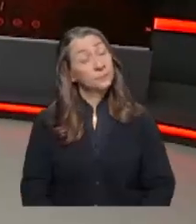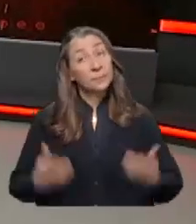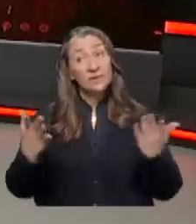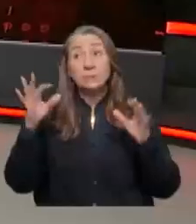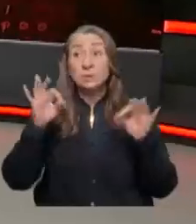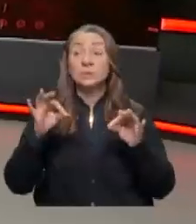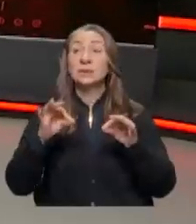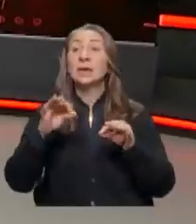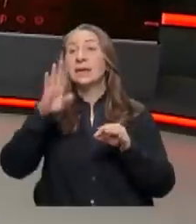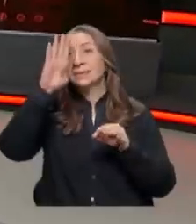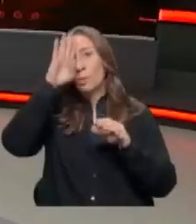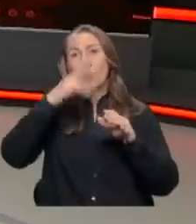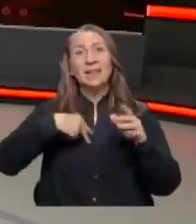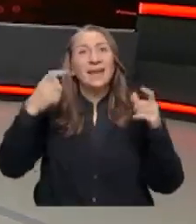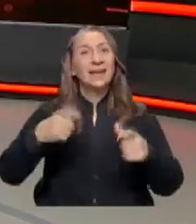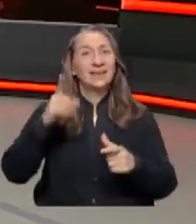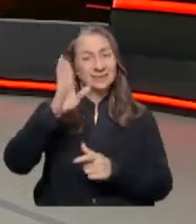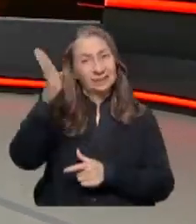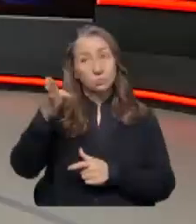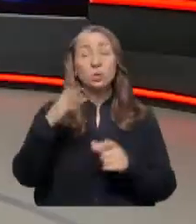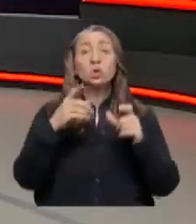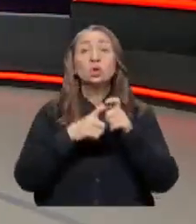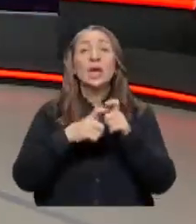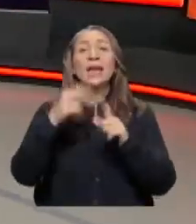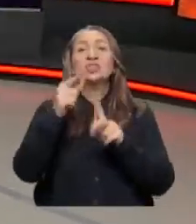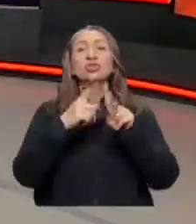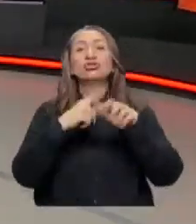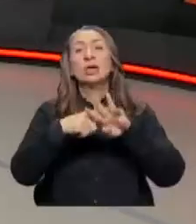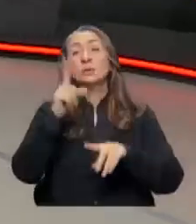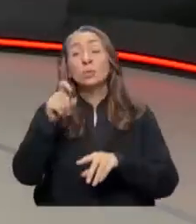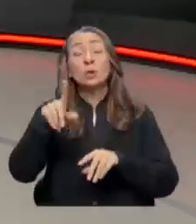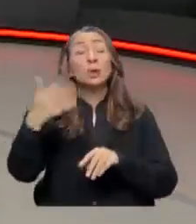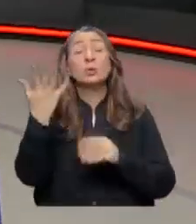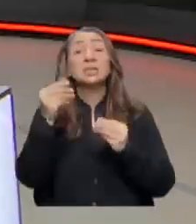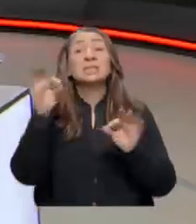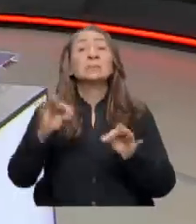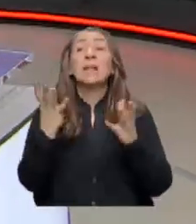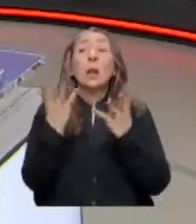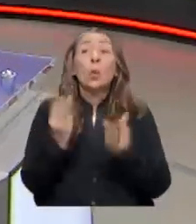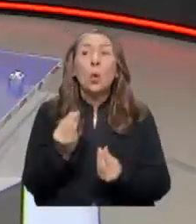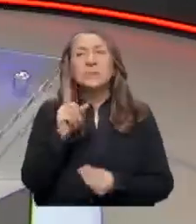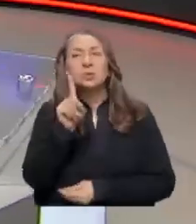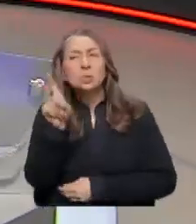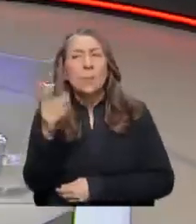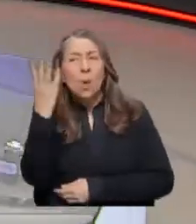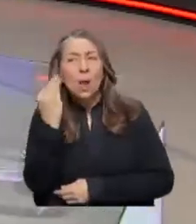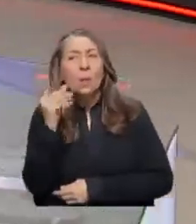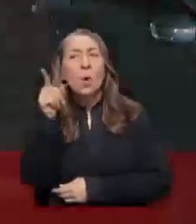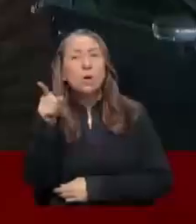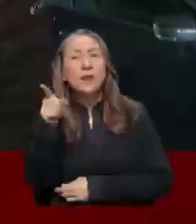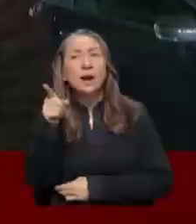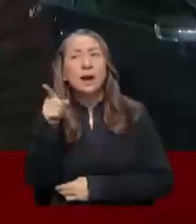Efendim şimdi Saraçhane'ye gidelim. Gülşah İnce'ye soralım. Bundan sonra neler olacak ve şimdi neler oluyor? Bir soralım, öğrenelim. O